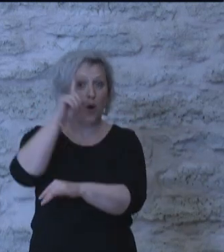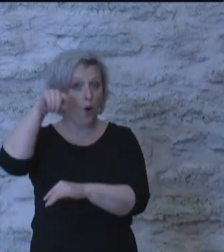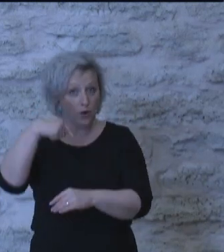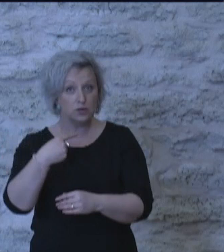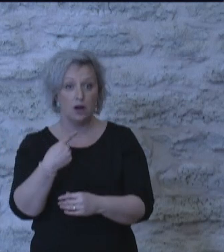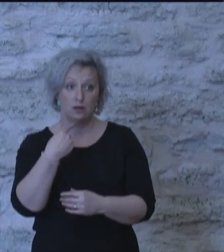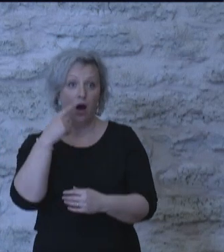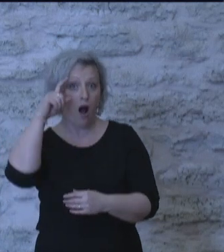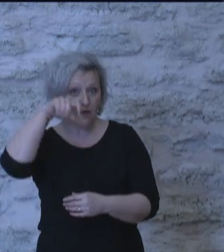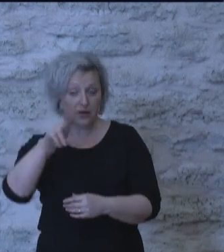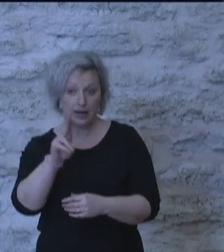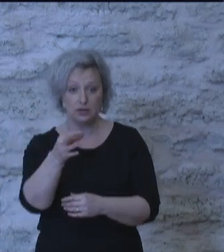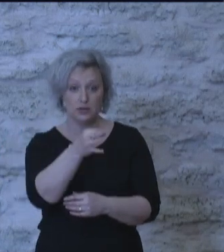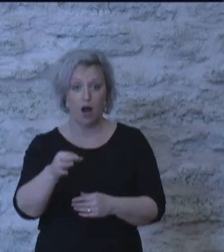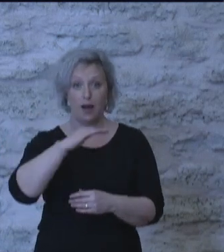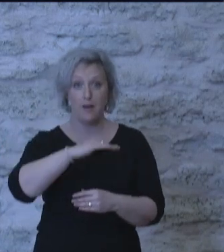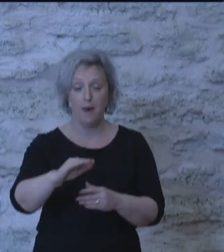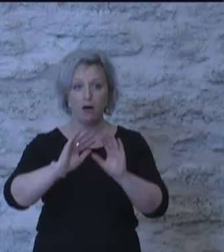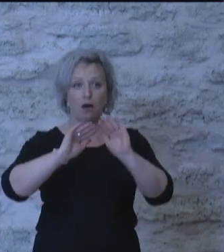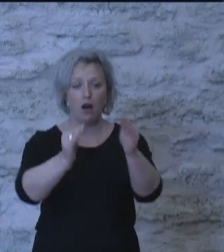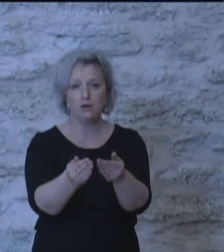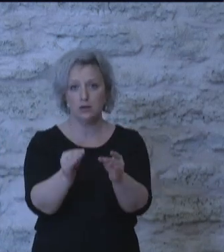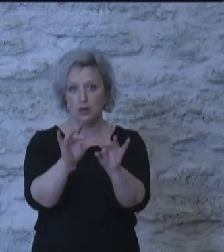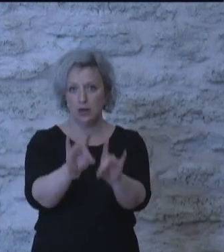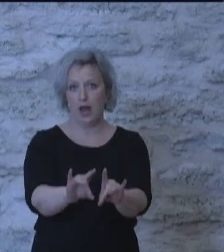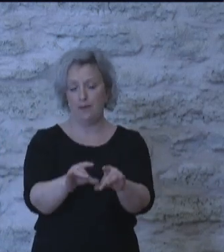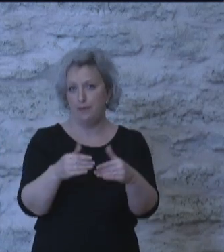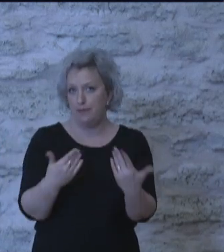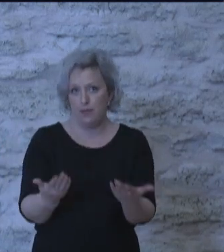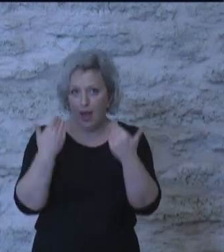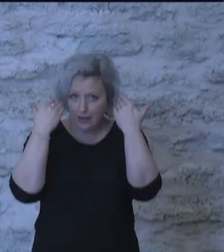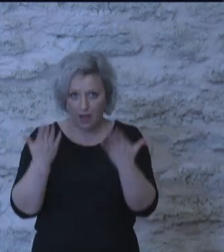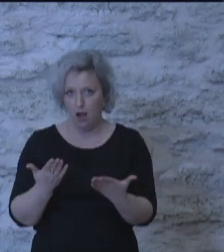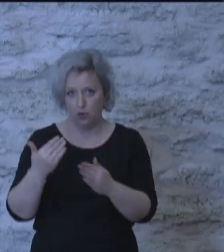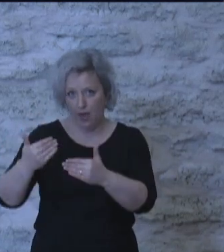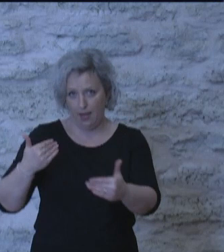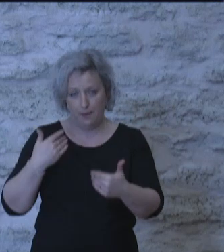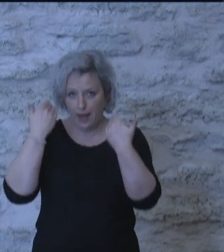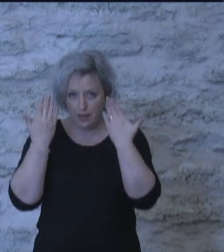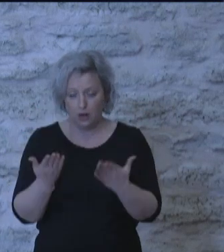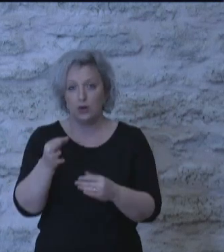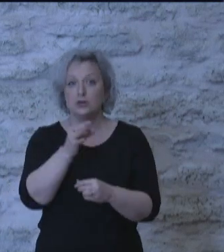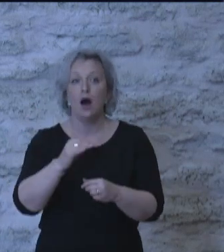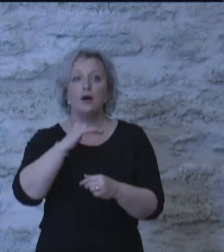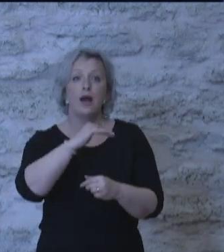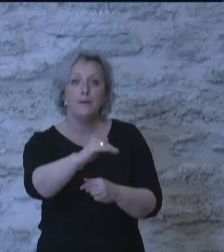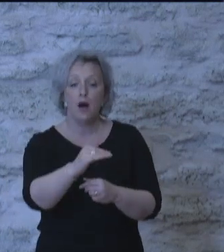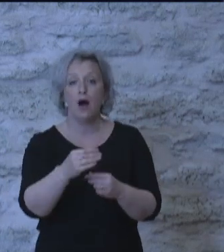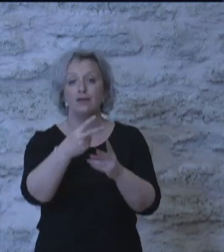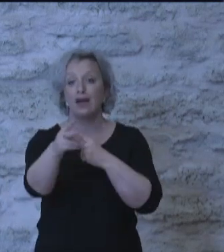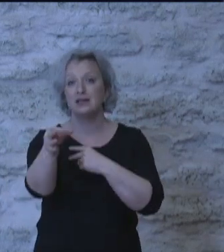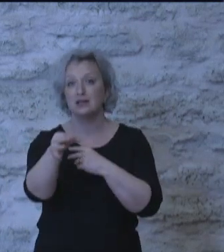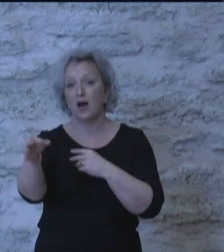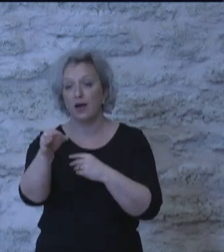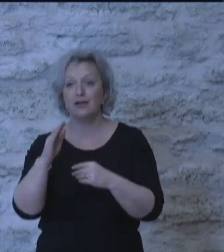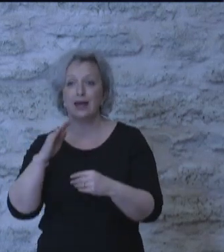peame saarema parema karantiini? Saarema karantiini panek tähendab seda, et meil on saaremaale, aga ka teistele saartele, noh,